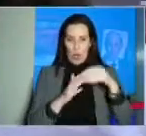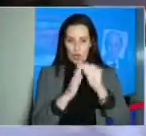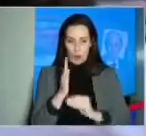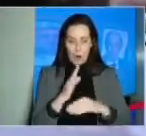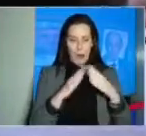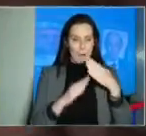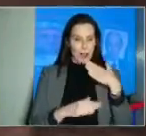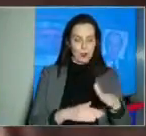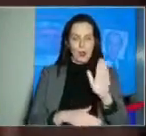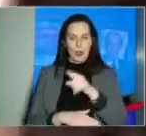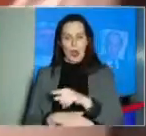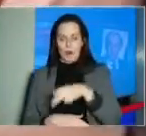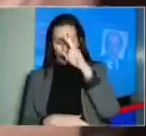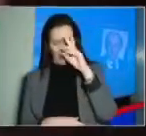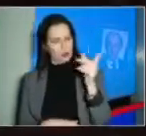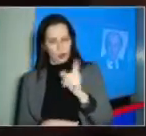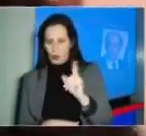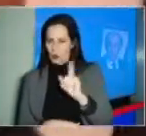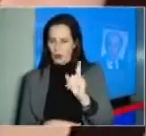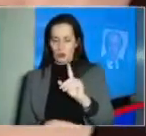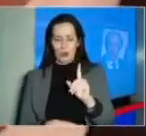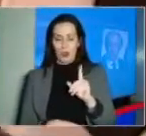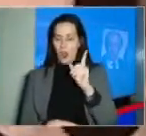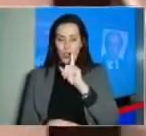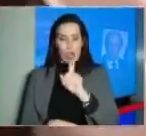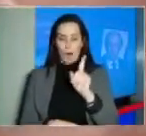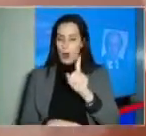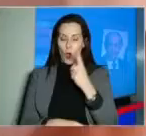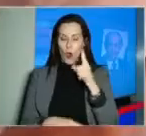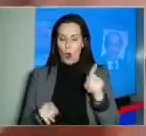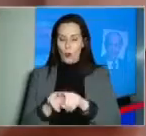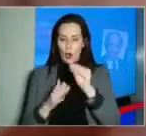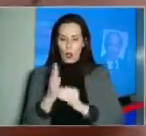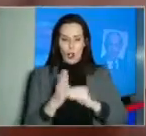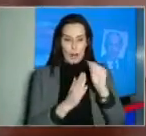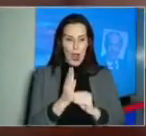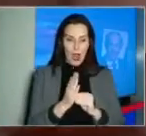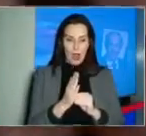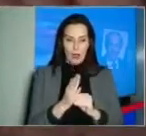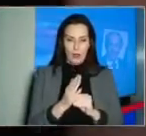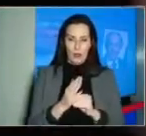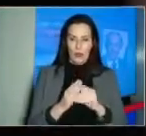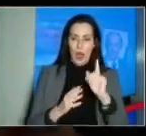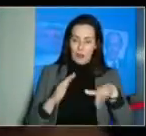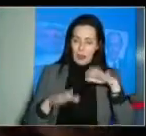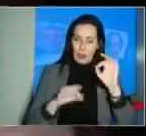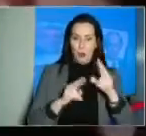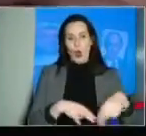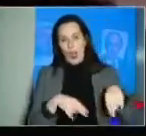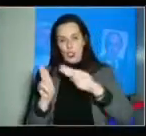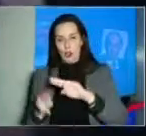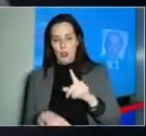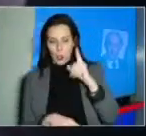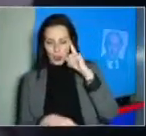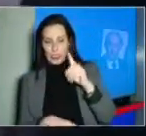גם בבית היהודי וגם בליכוד. הוא לא ירוץ, אותו שם לא יהיה בשתי הרשימות, למיטב הבנתי. כן, אבל יום אחרי הבחירות הוא אמור לחזור לבית היהודי. נכון, אבל